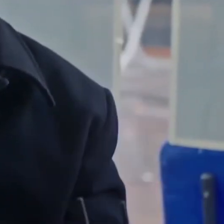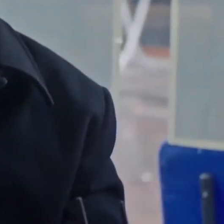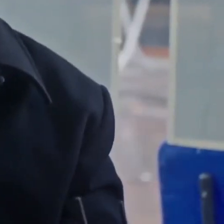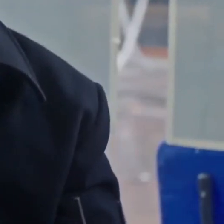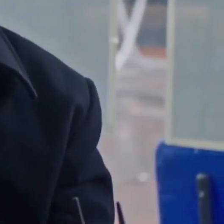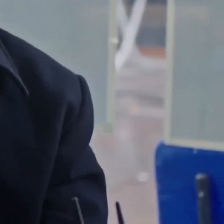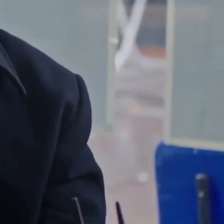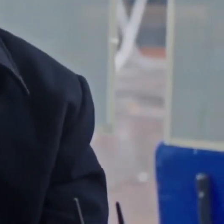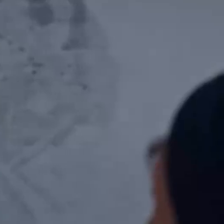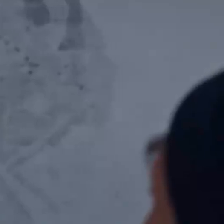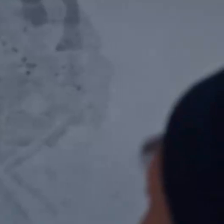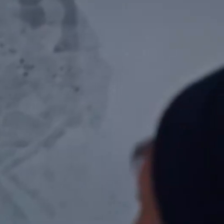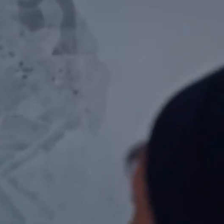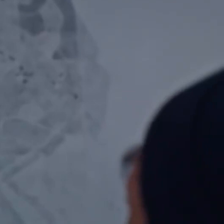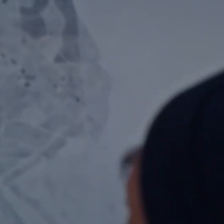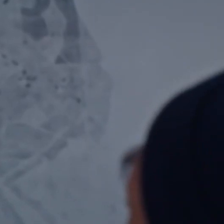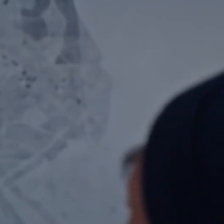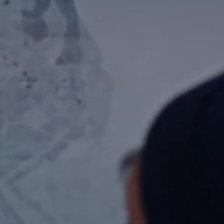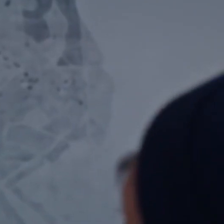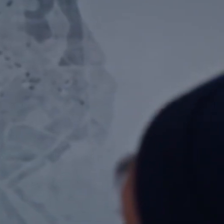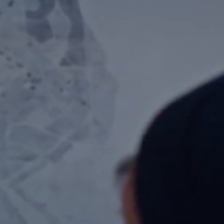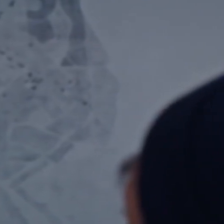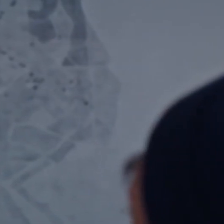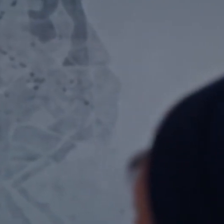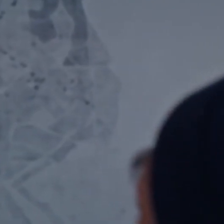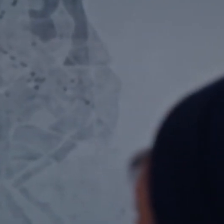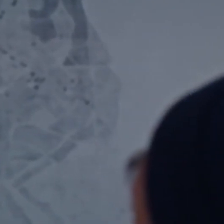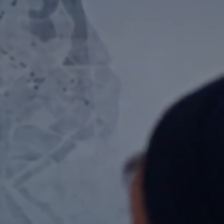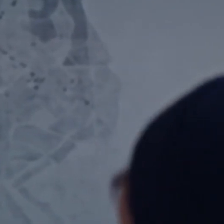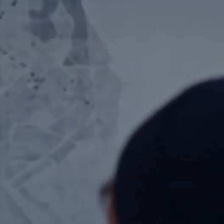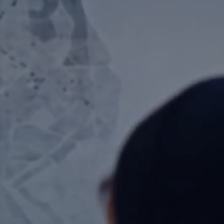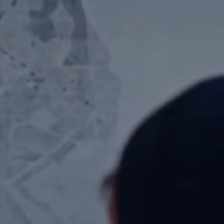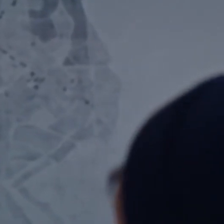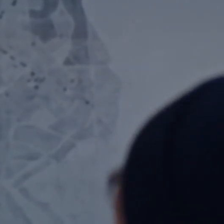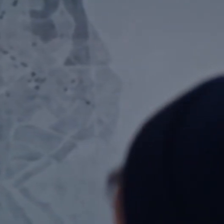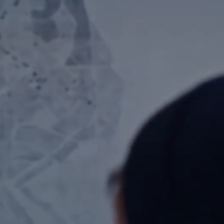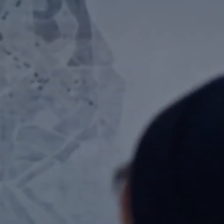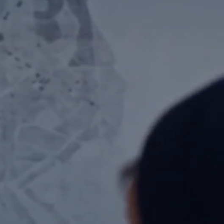Sayıyor. 200'lükleri kıyamaz gözlerle bakarken yüzü kızardı.